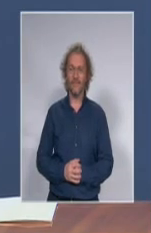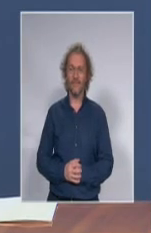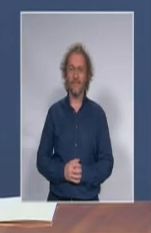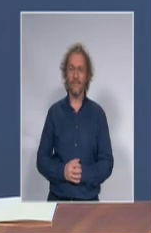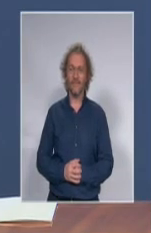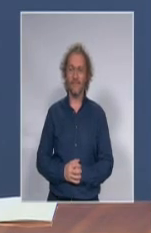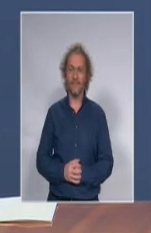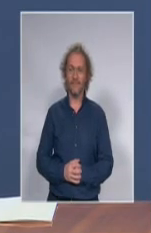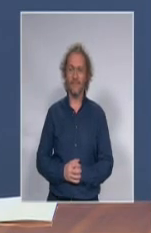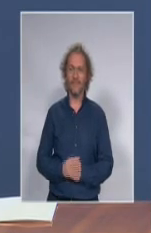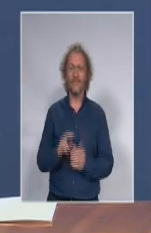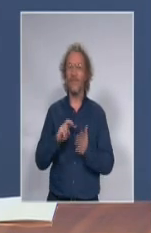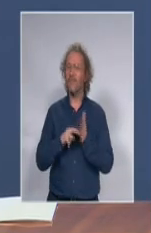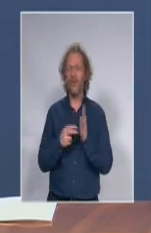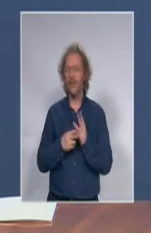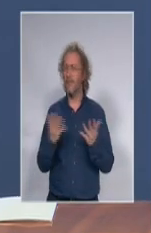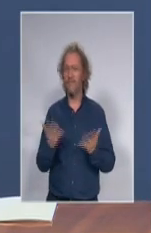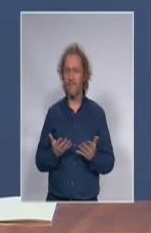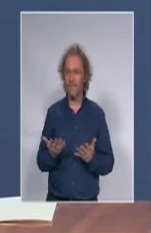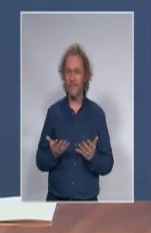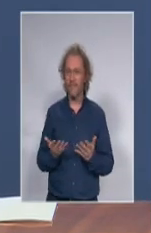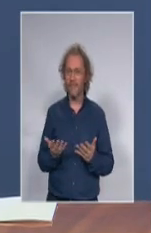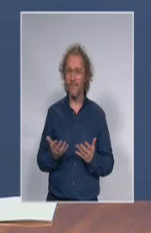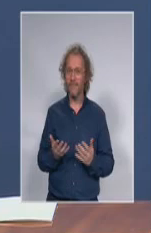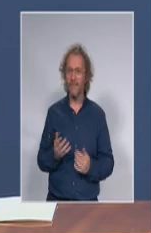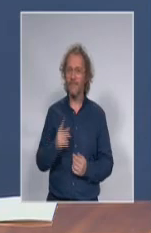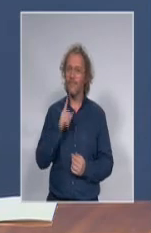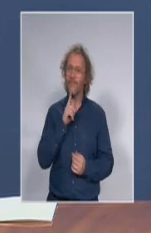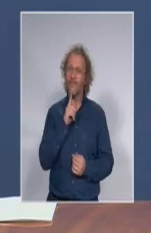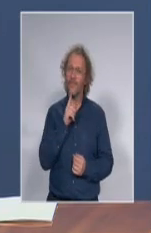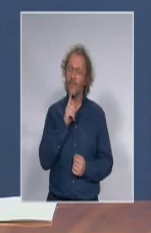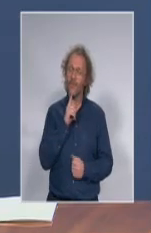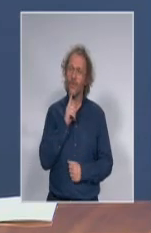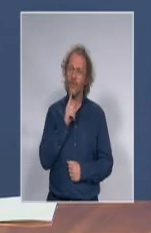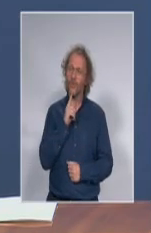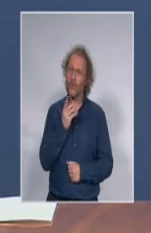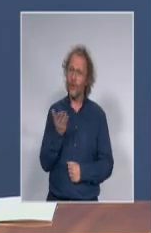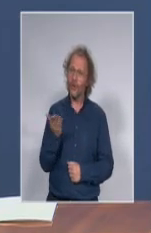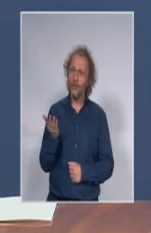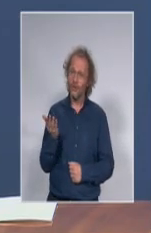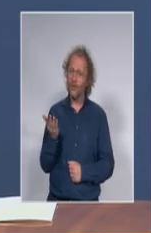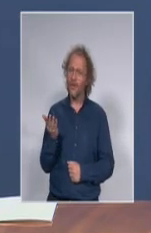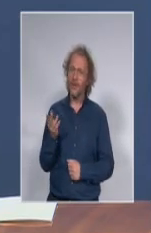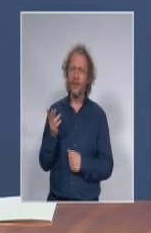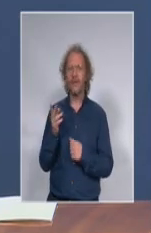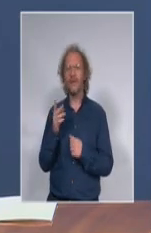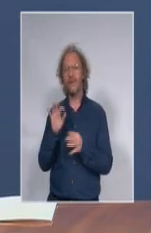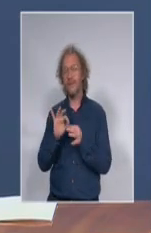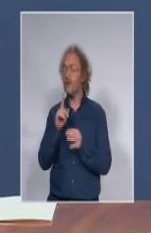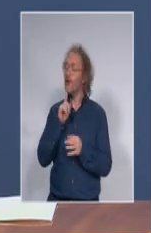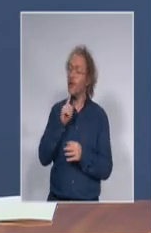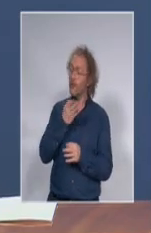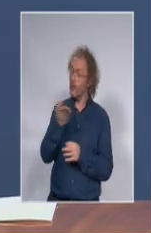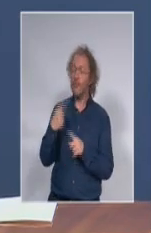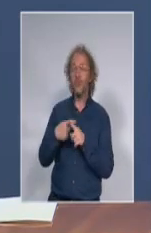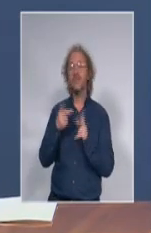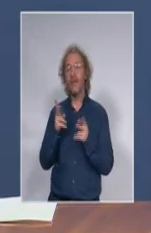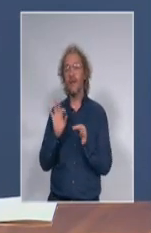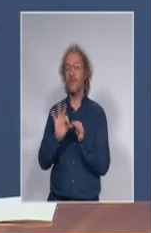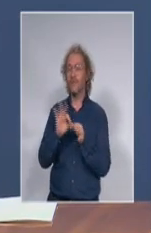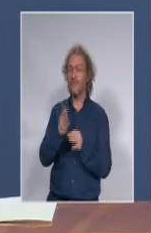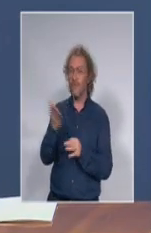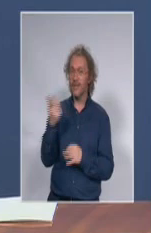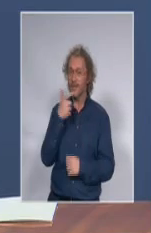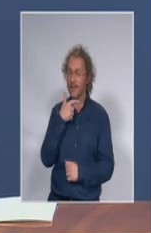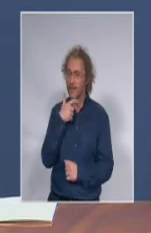ono što je problem, to je ko će da i kako da zaštiti starije naše ljude. Posebno hoću da se zahvalim